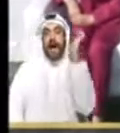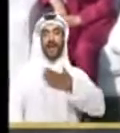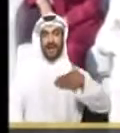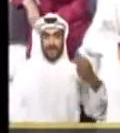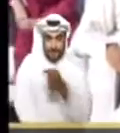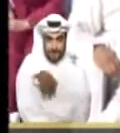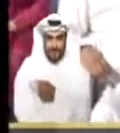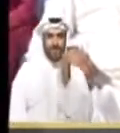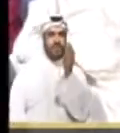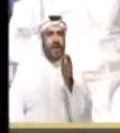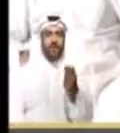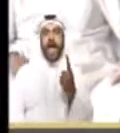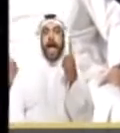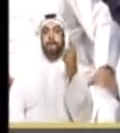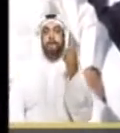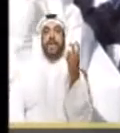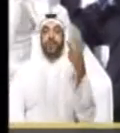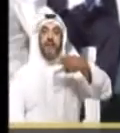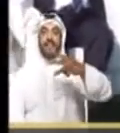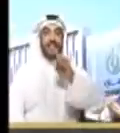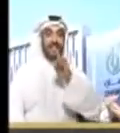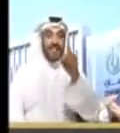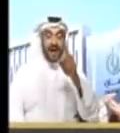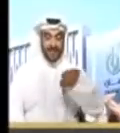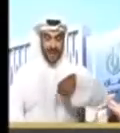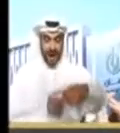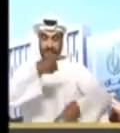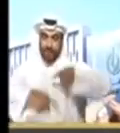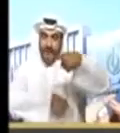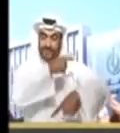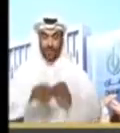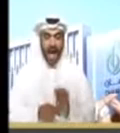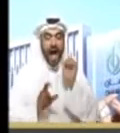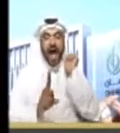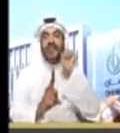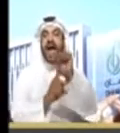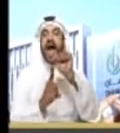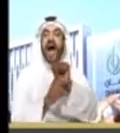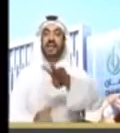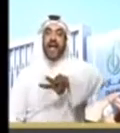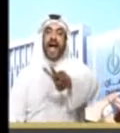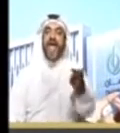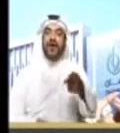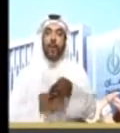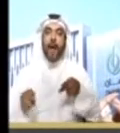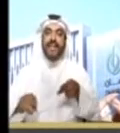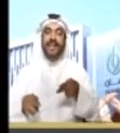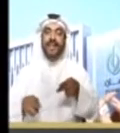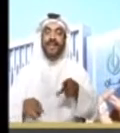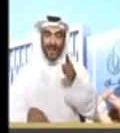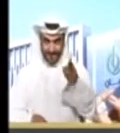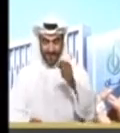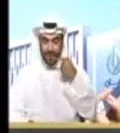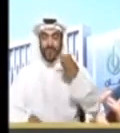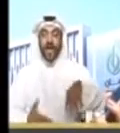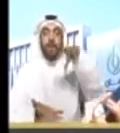ب 130 دينار سنويا. هذا المستشفى أحد المستشفيات، حتكون من الثلاث مستشفيات في أيضا في